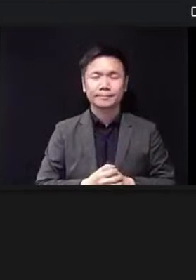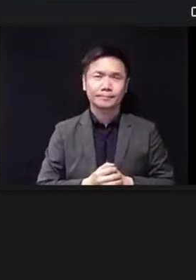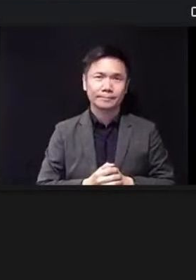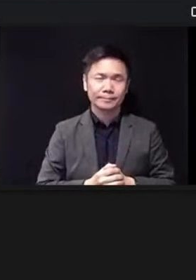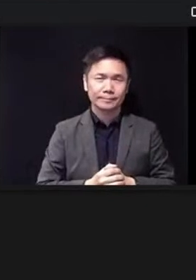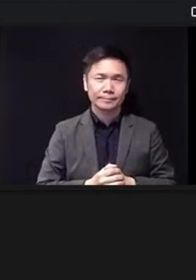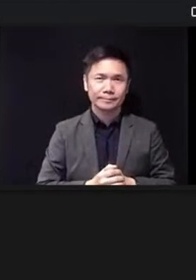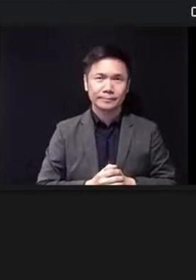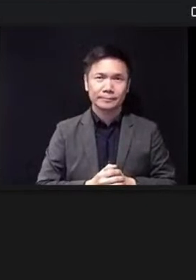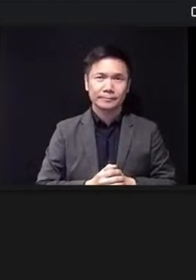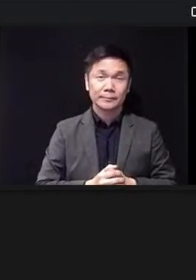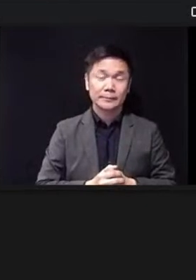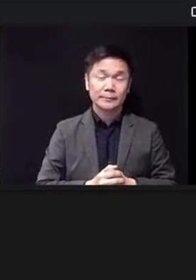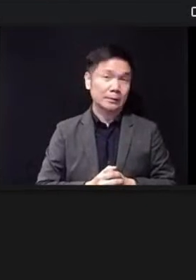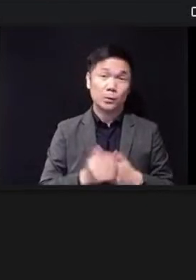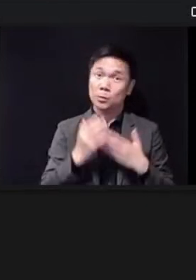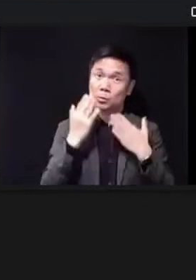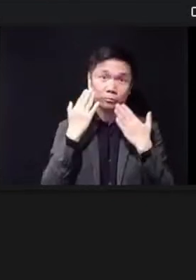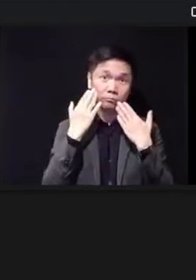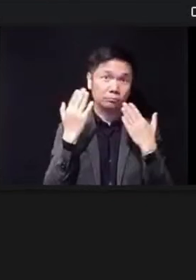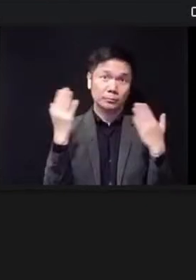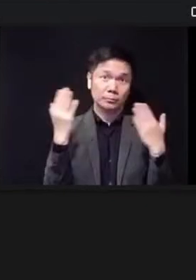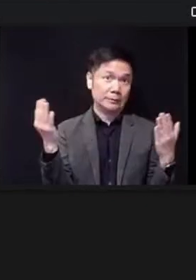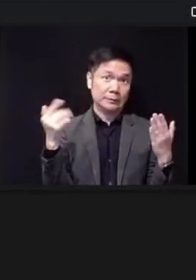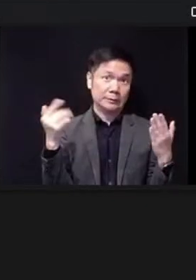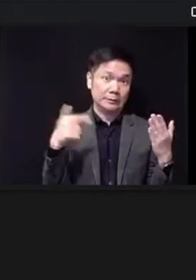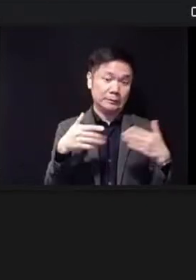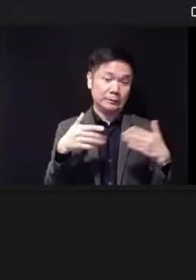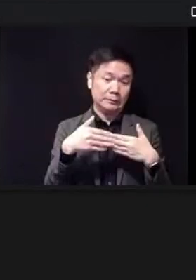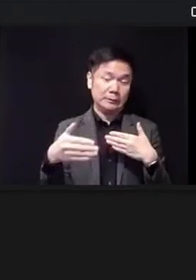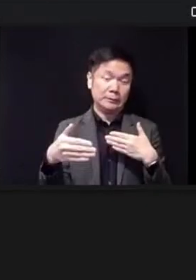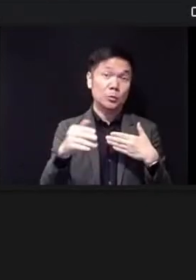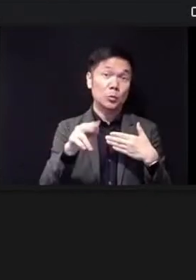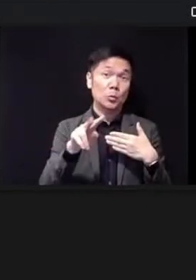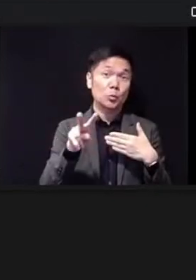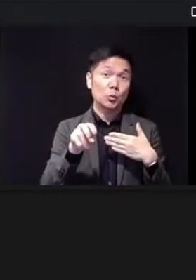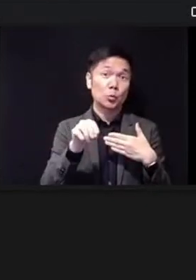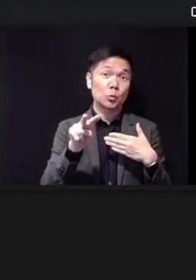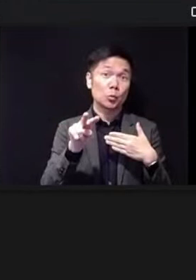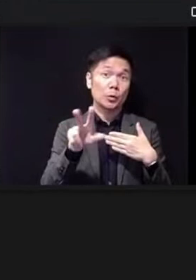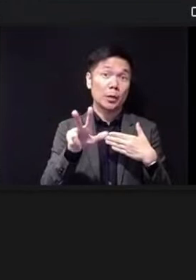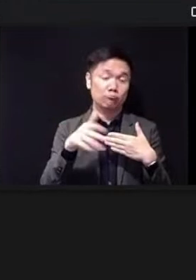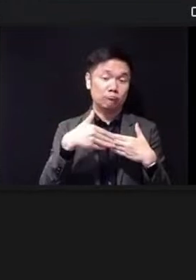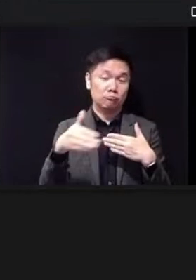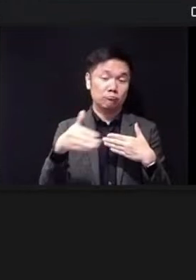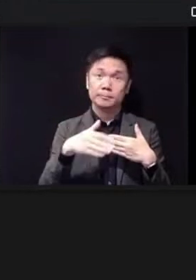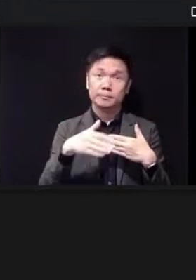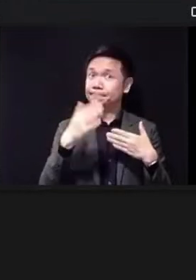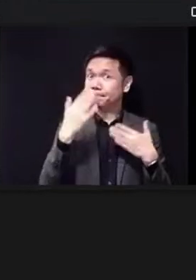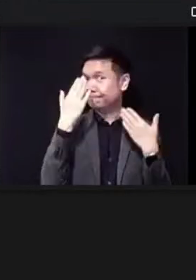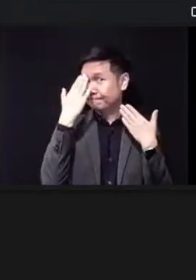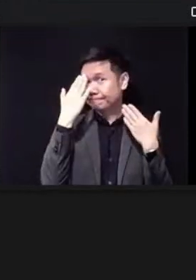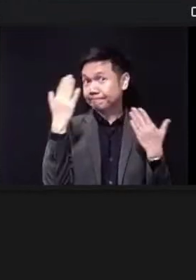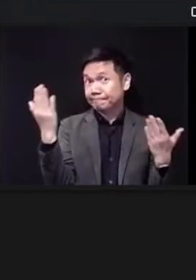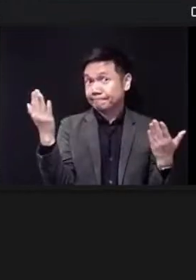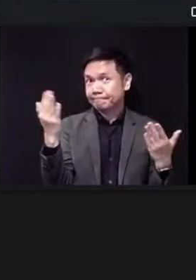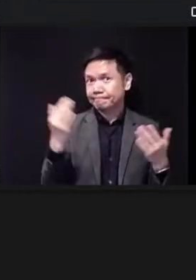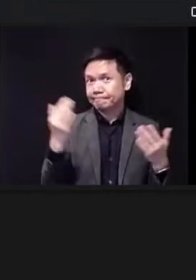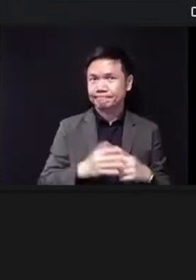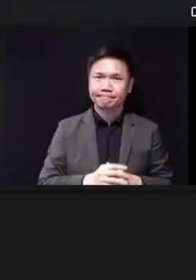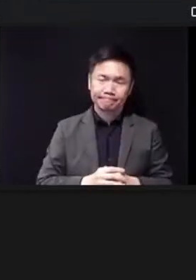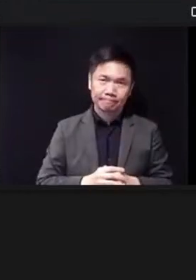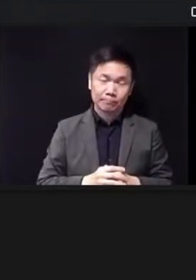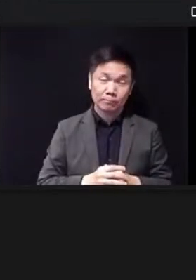будет масса возможностей в рамках подготовки конференции определиться, собственно, с масштабом этого документа, тогда нам не придется